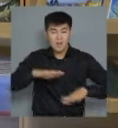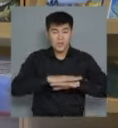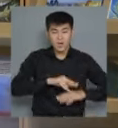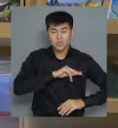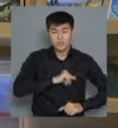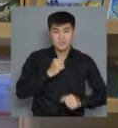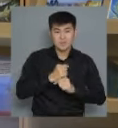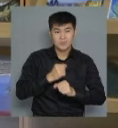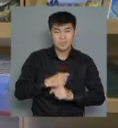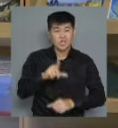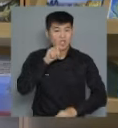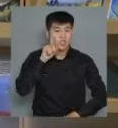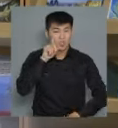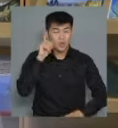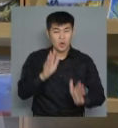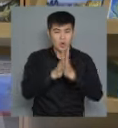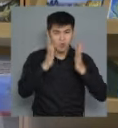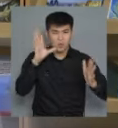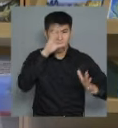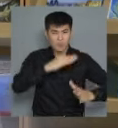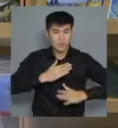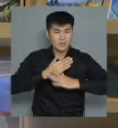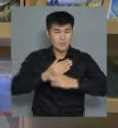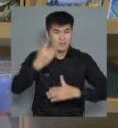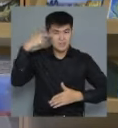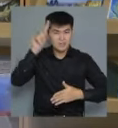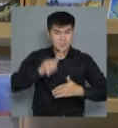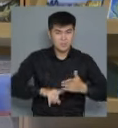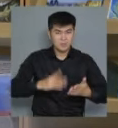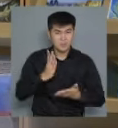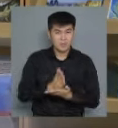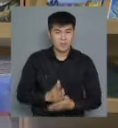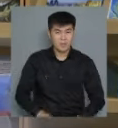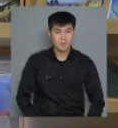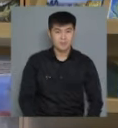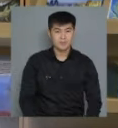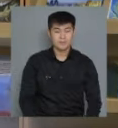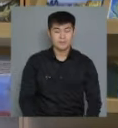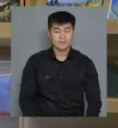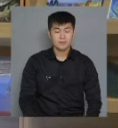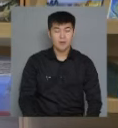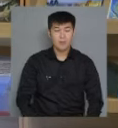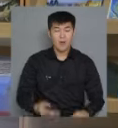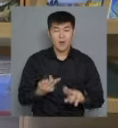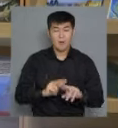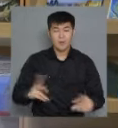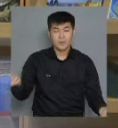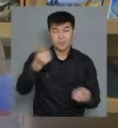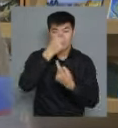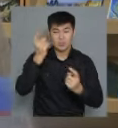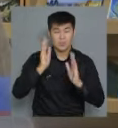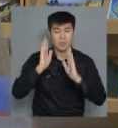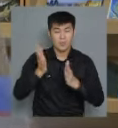қылам деген жастарымызға да көп мүмкіндіктер болады деген жаңағы сеніміміз бар осы жолдаудың